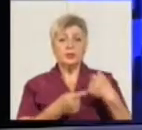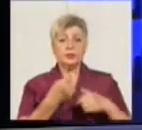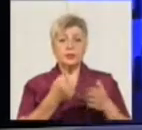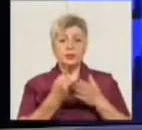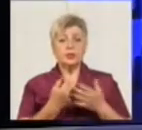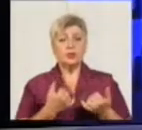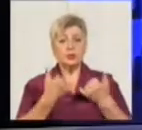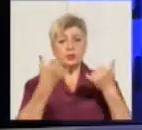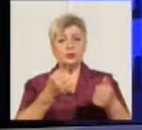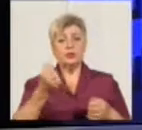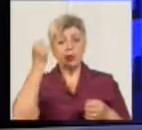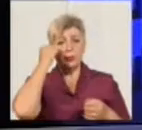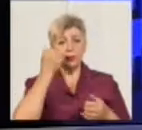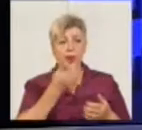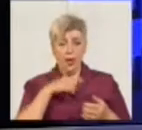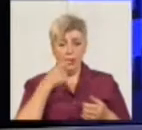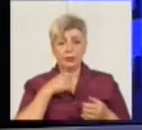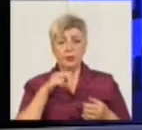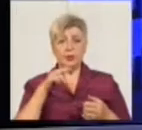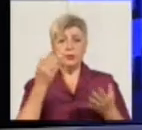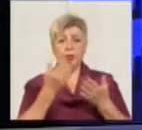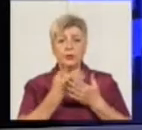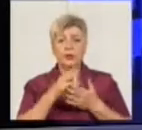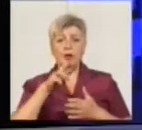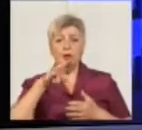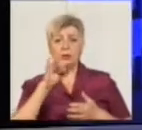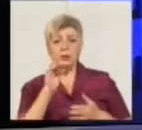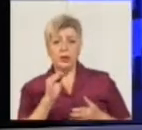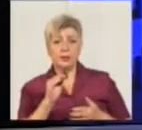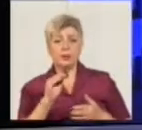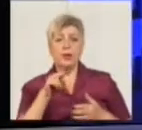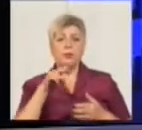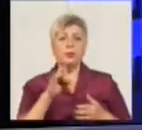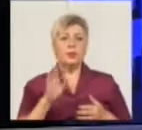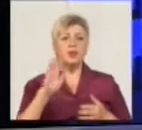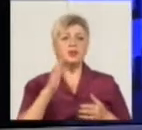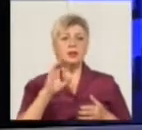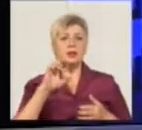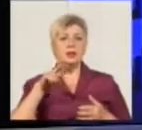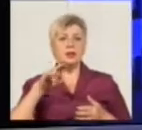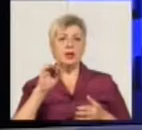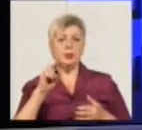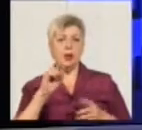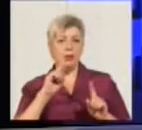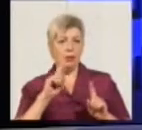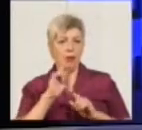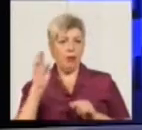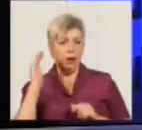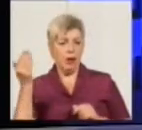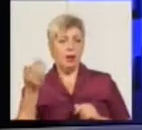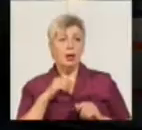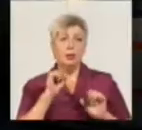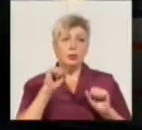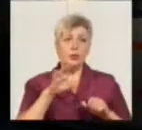от ми говорили про фільм «Міф», про непересічну людину Василя Сліпака. Зараз, чи готуються, можливо, вам відомі якісь фільми